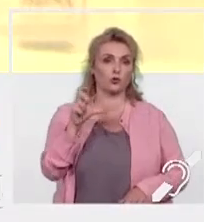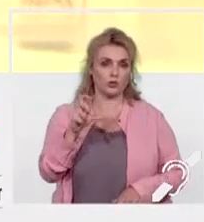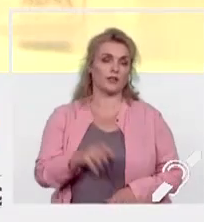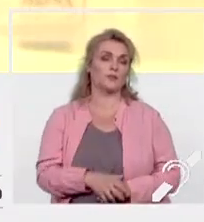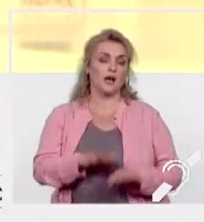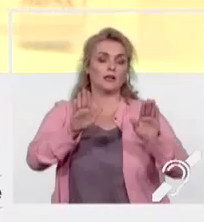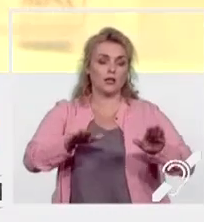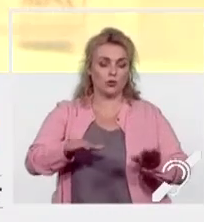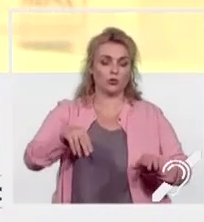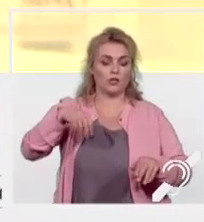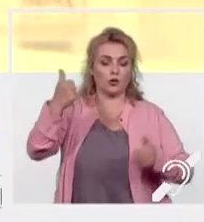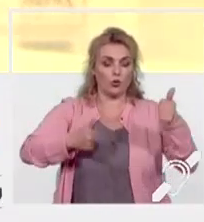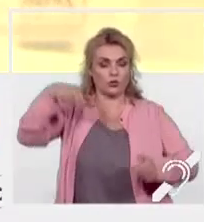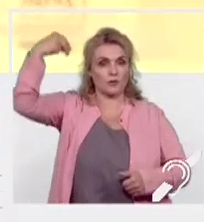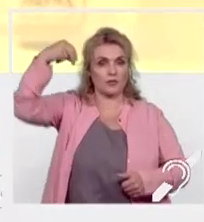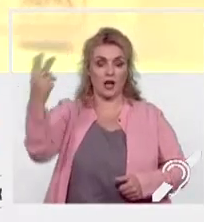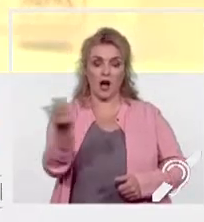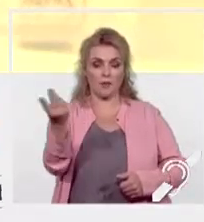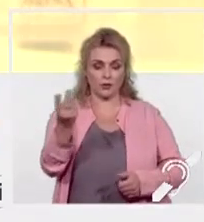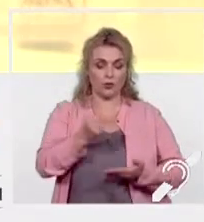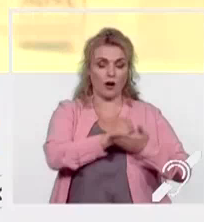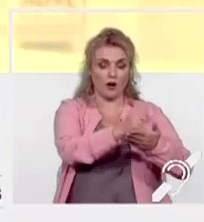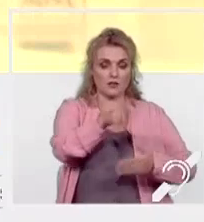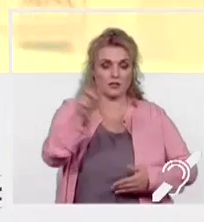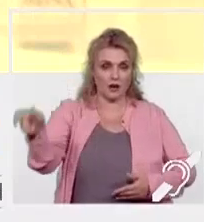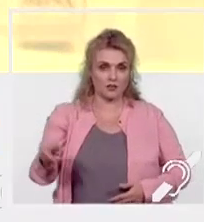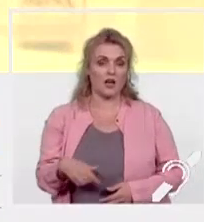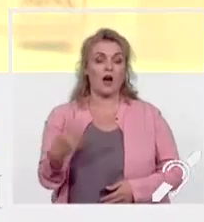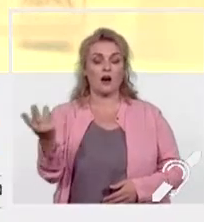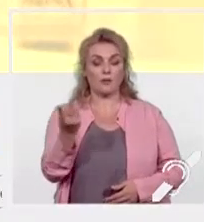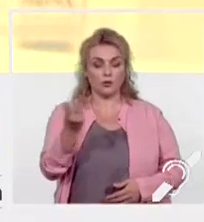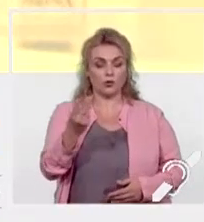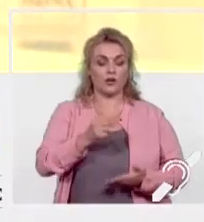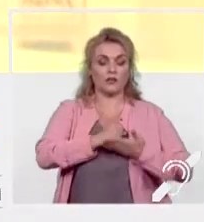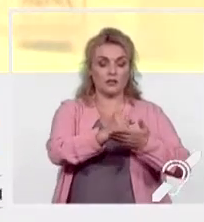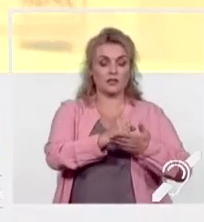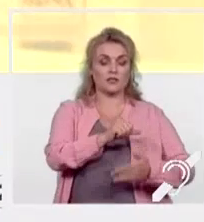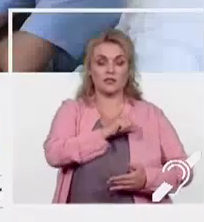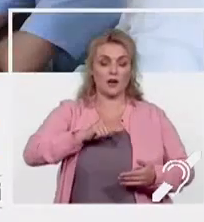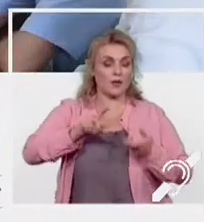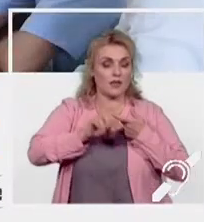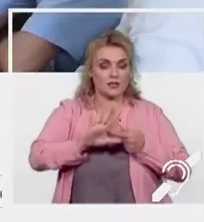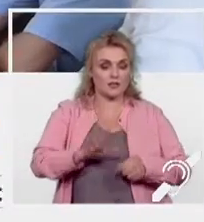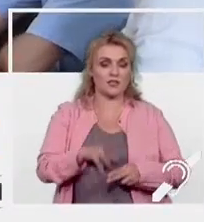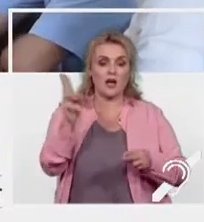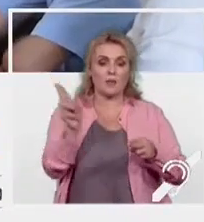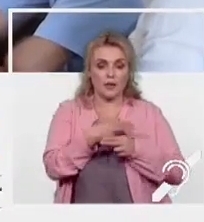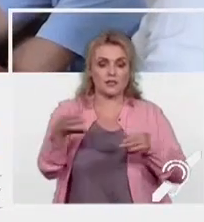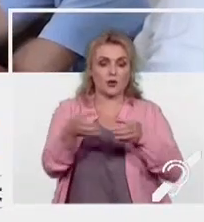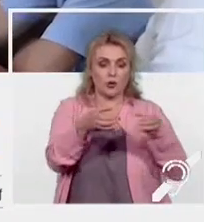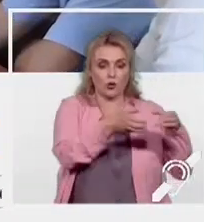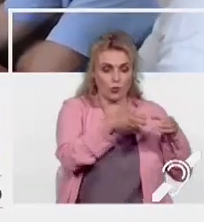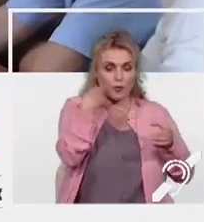al Republicii Moldova. Ambii candidați candidează independent la alegerile din 20 octombrie. Astăzi, CEC a